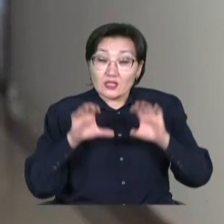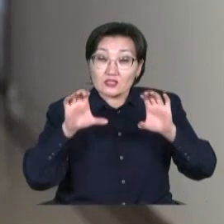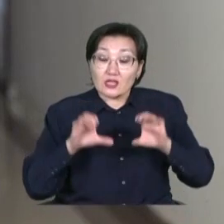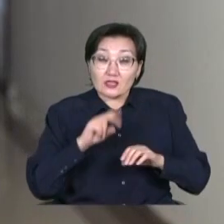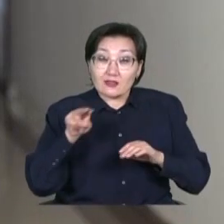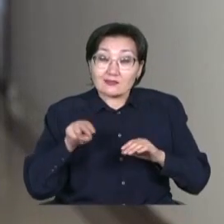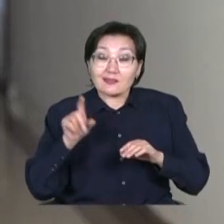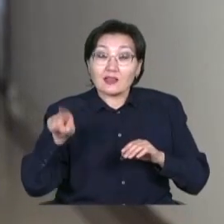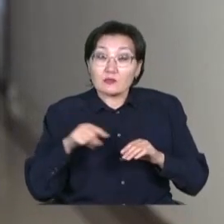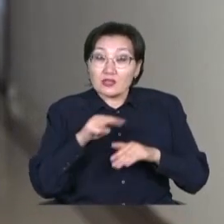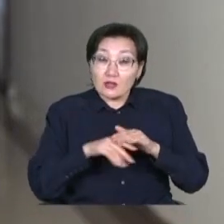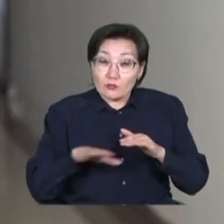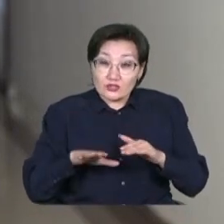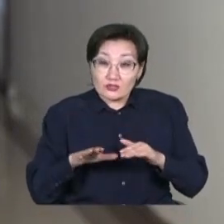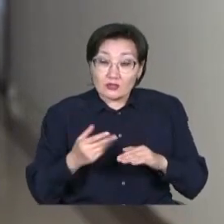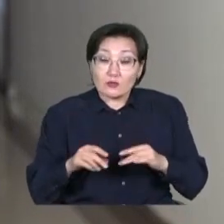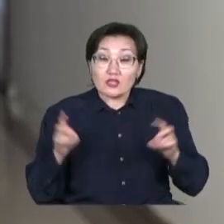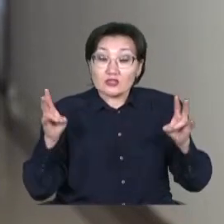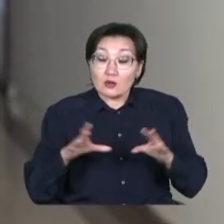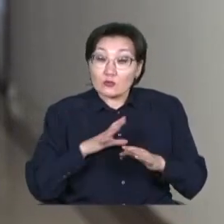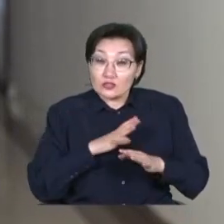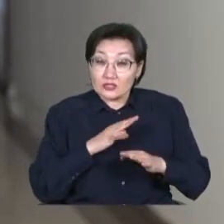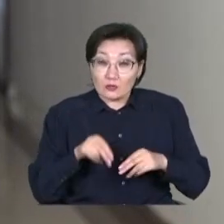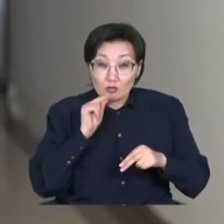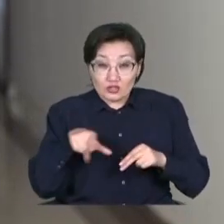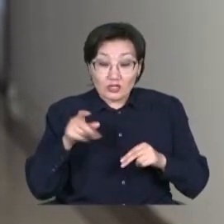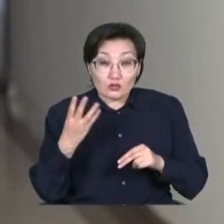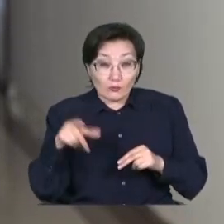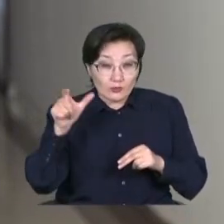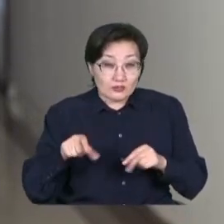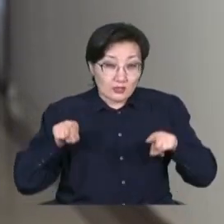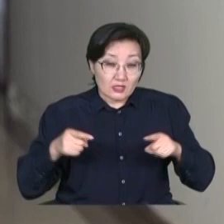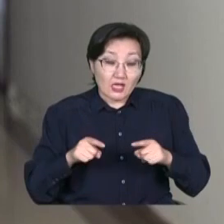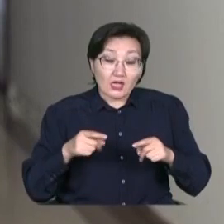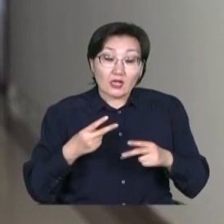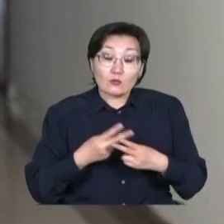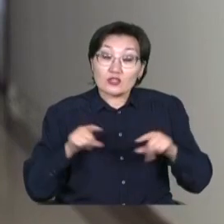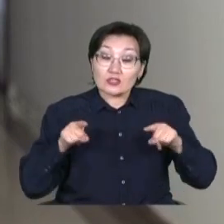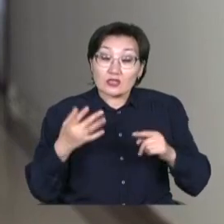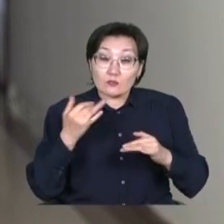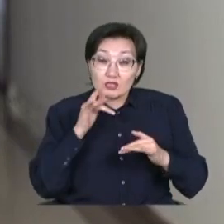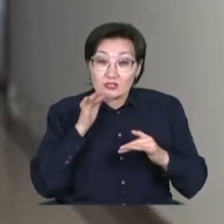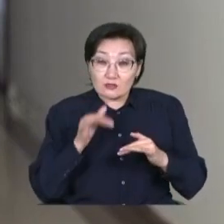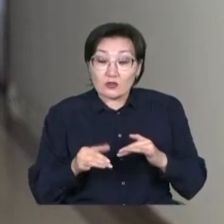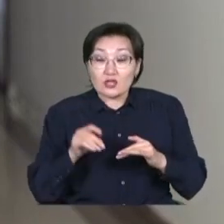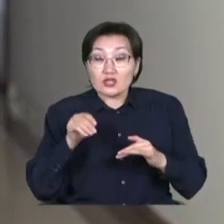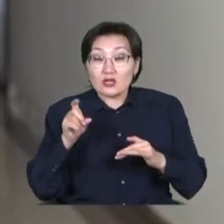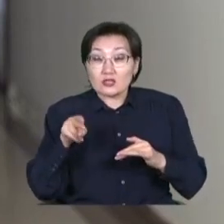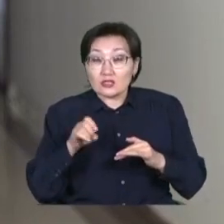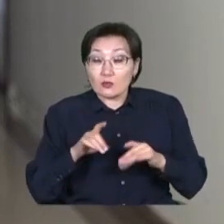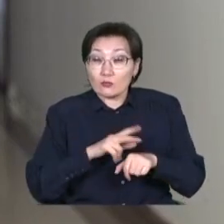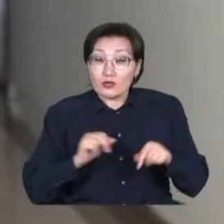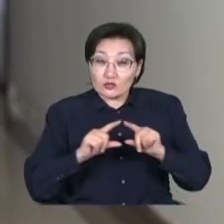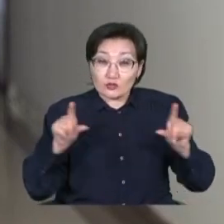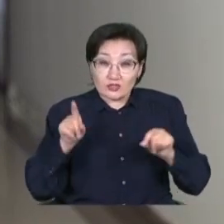Нәтижесінде охотзоопром 2 қызметкері дене жарақат алды. Күдіктілердің төртеуі де ұсталып қамауға алынды. Қазіргі уақытта Жаңарқа ауданы полиция бөлімі